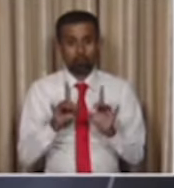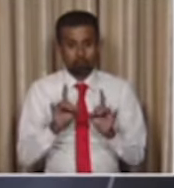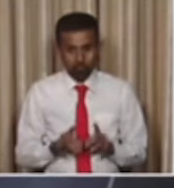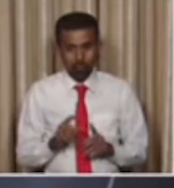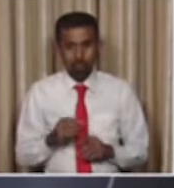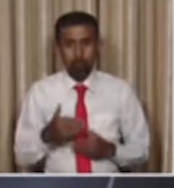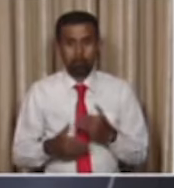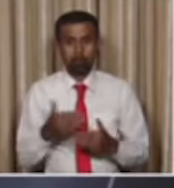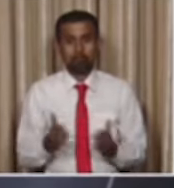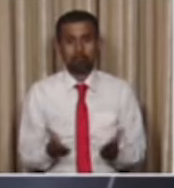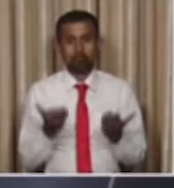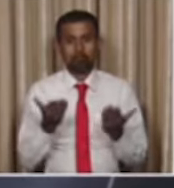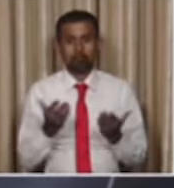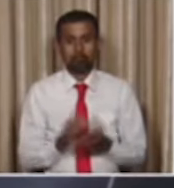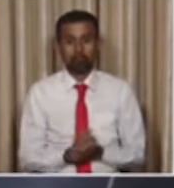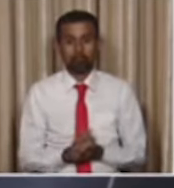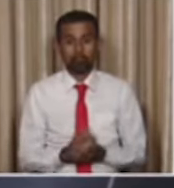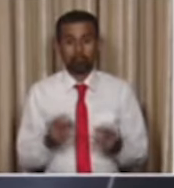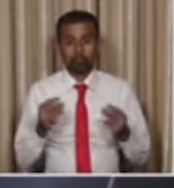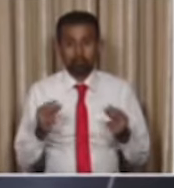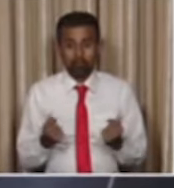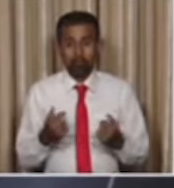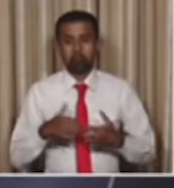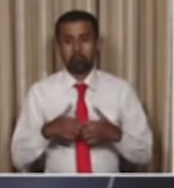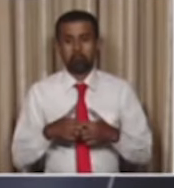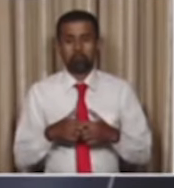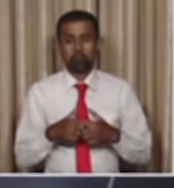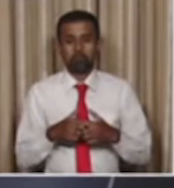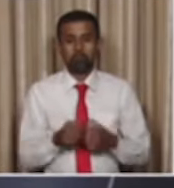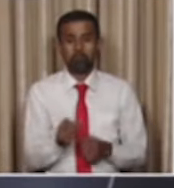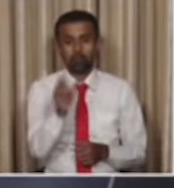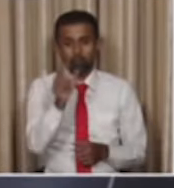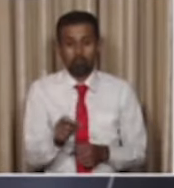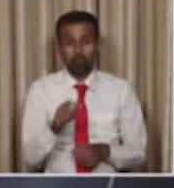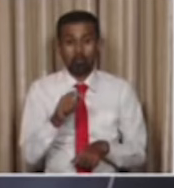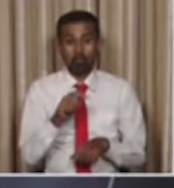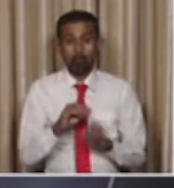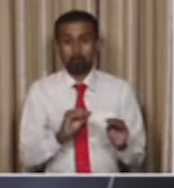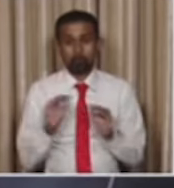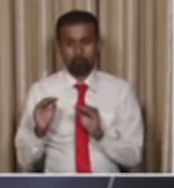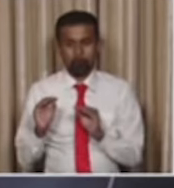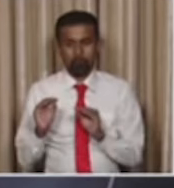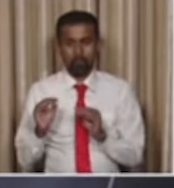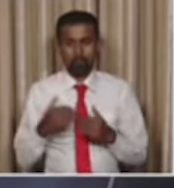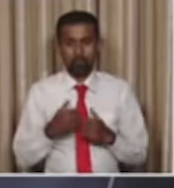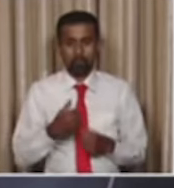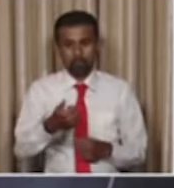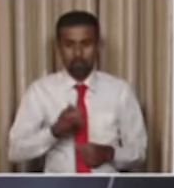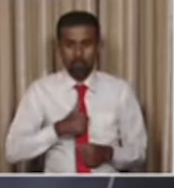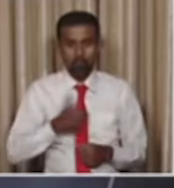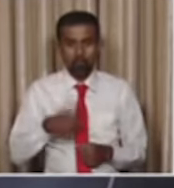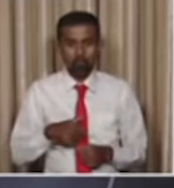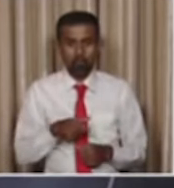සභාව පවත්වාගෙන යන්නේ. ඔව්. ඒ හදිසියේ මත වූ තත්වයේ තුල තමයි ඔබතුමා සභාව කල් තියබ්බේ. දැන් අපි එකඟ වෙලා තිනවා